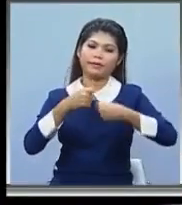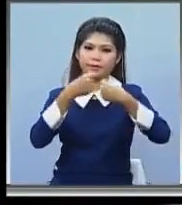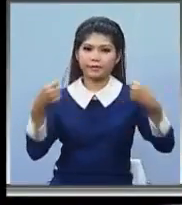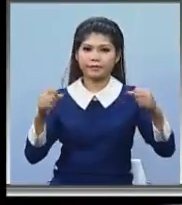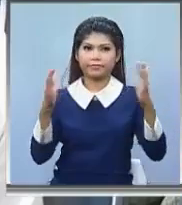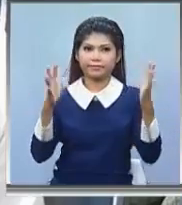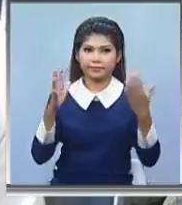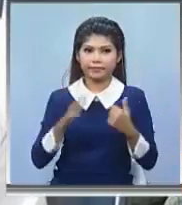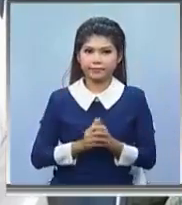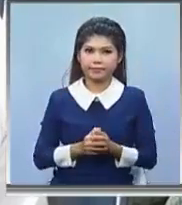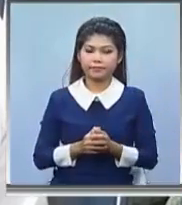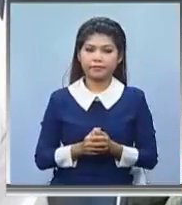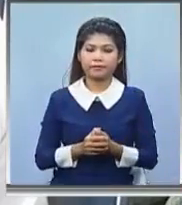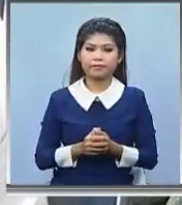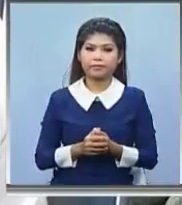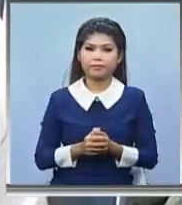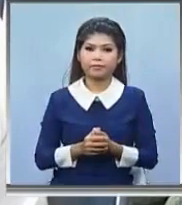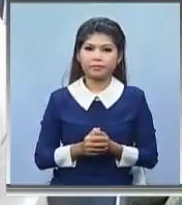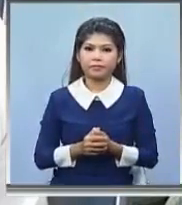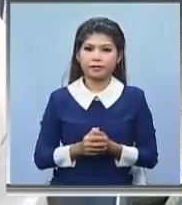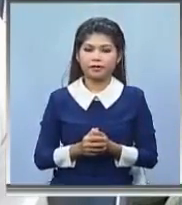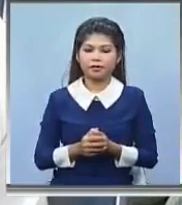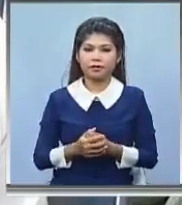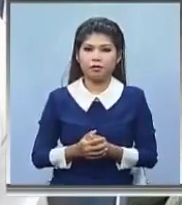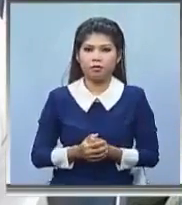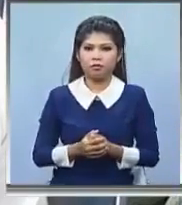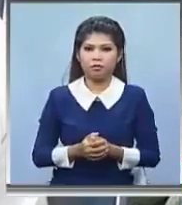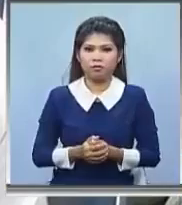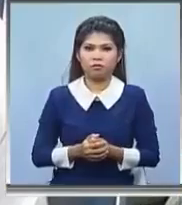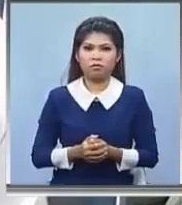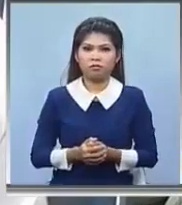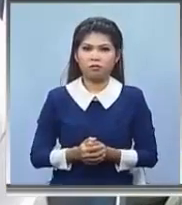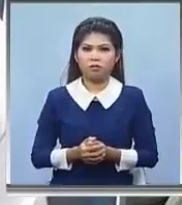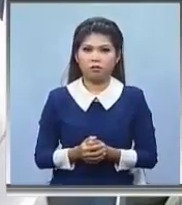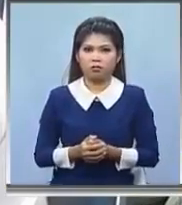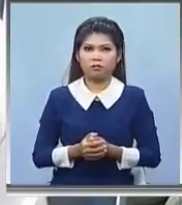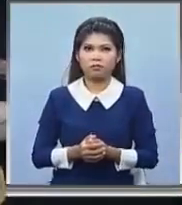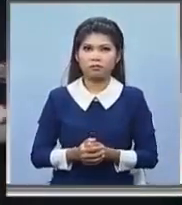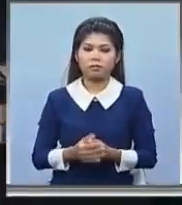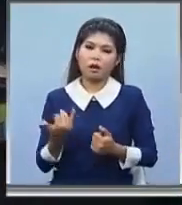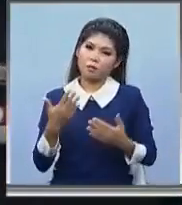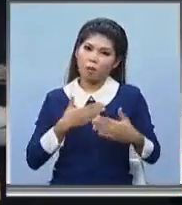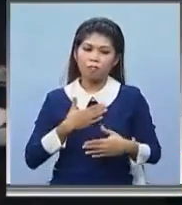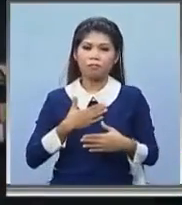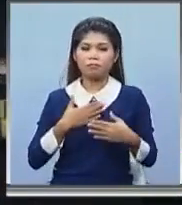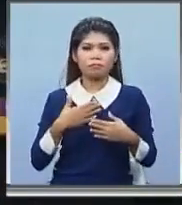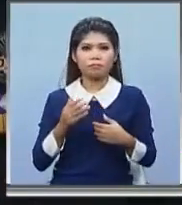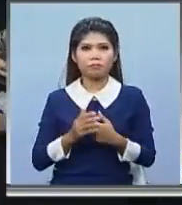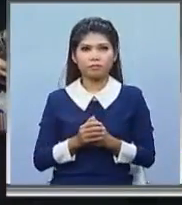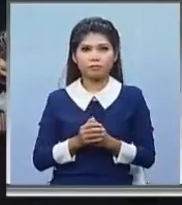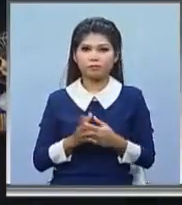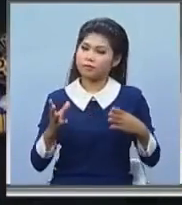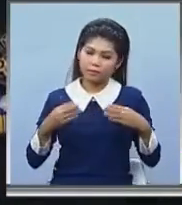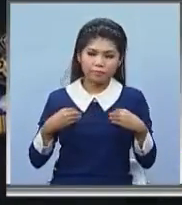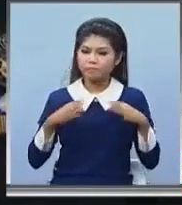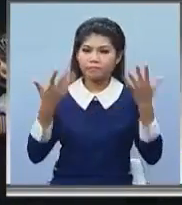ค่ะ ไม่ได้รับทราบอยู่ดีท่านก็ประกาศโค้งให้พวกผมไป ใช่ค่ะเข้าใจ ไม่ได้ครับเรา